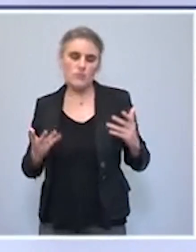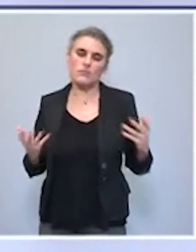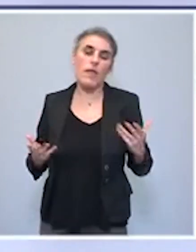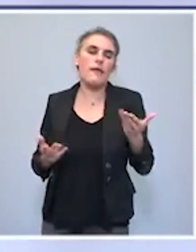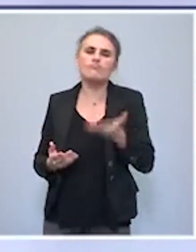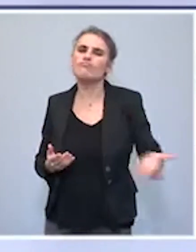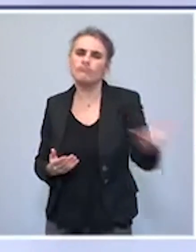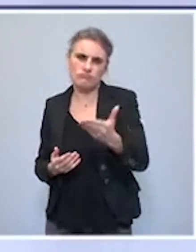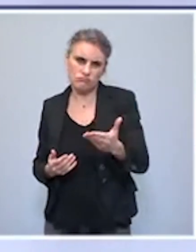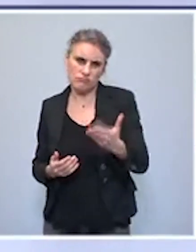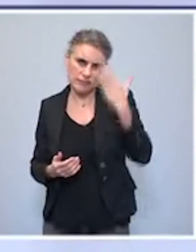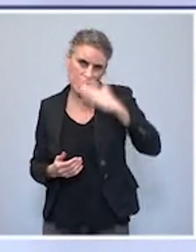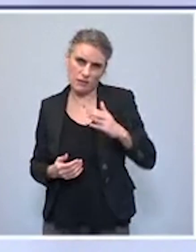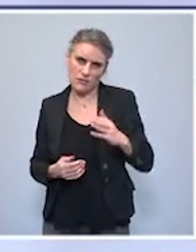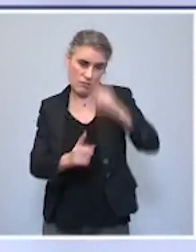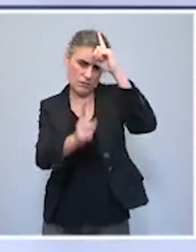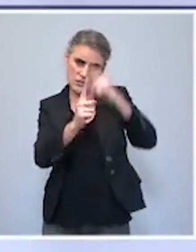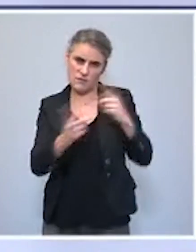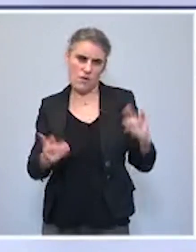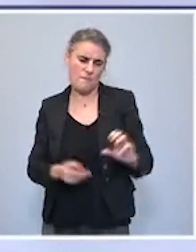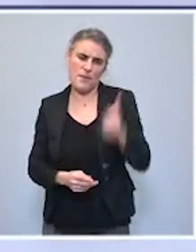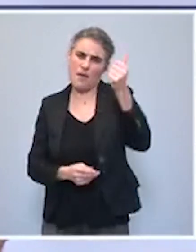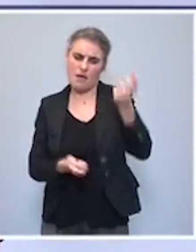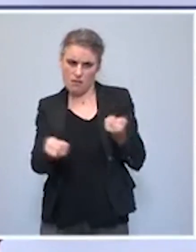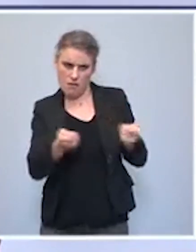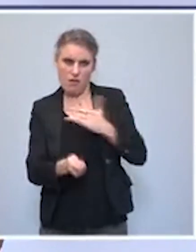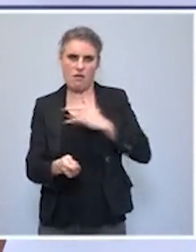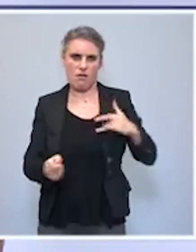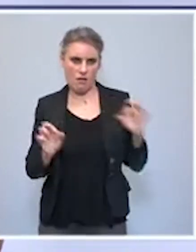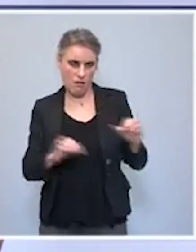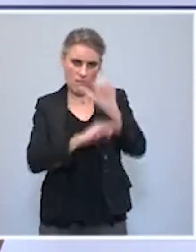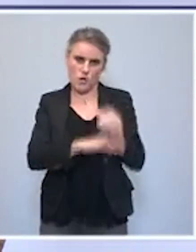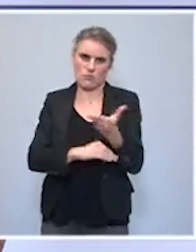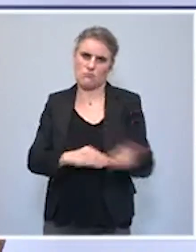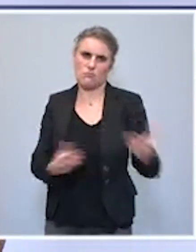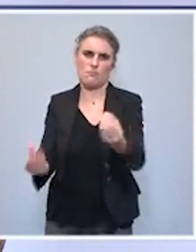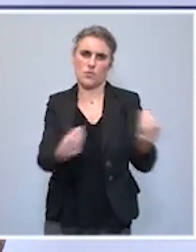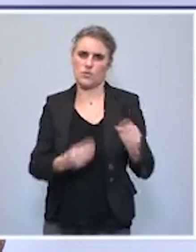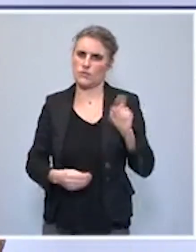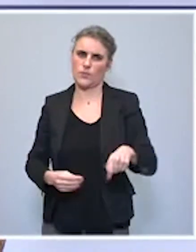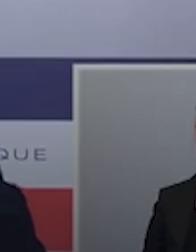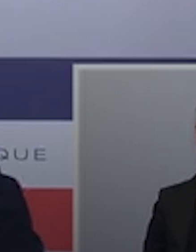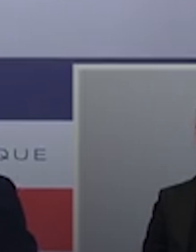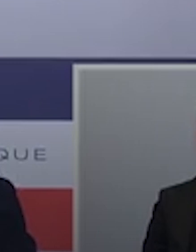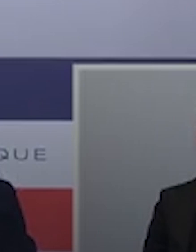qu'aujourd'hui, notre boussole, c'est évidemment la gestion de cette crise sanitaire et leur protection face à ce risque.